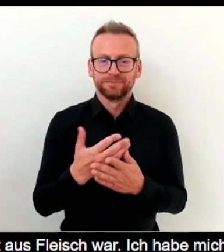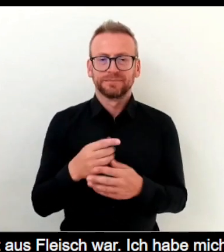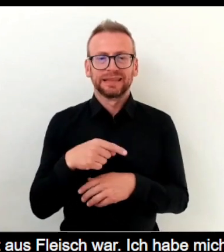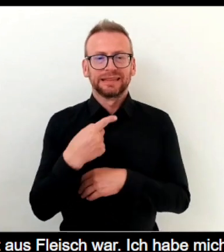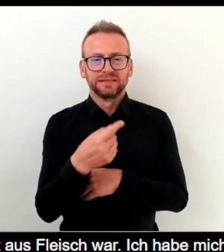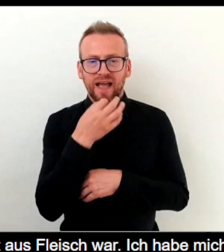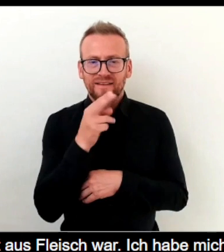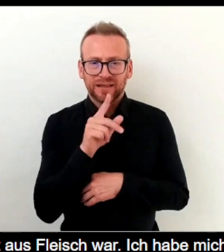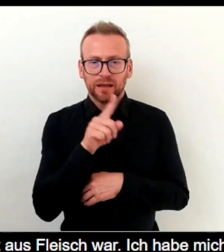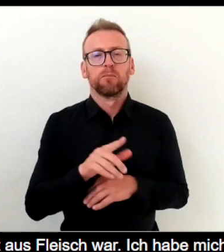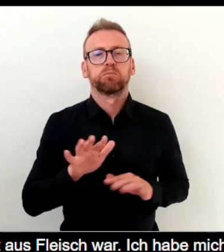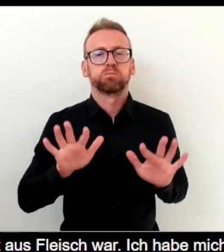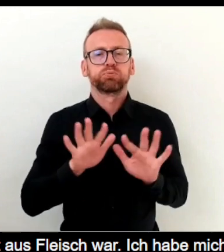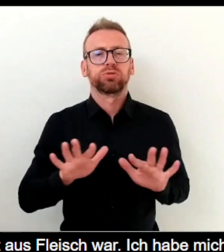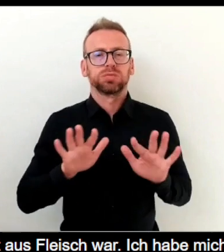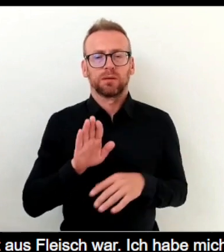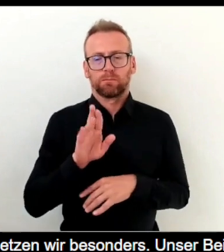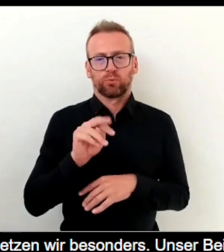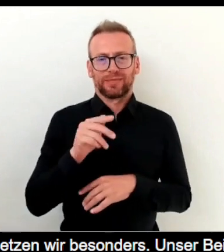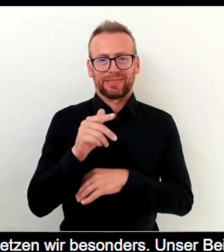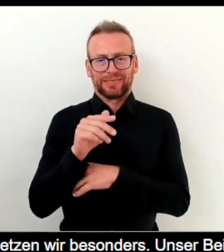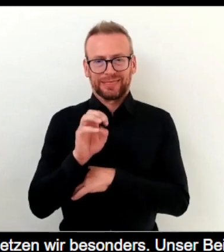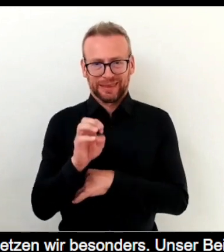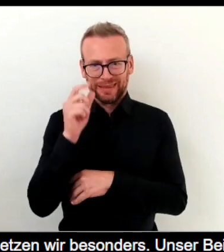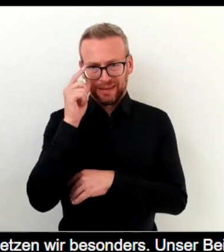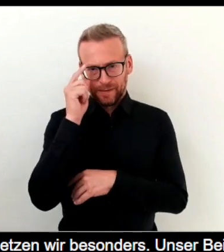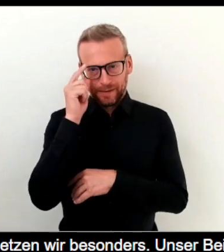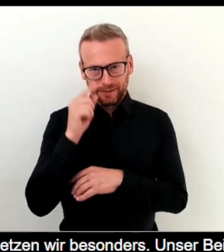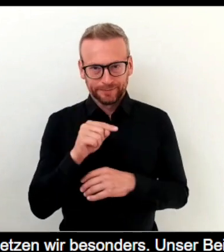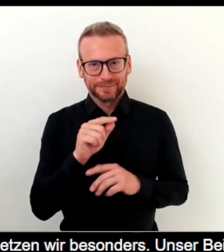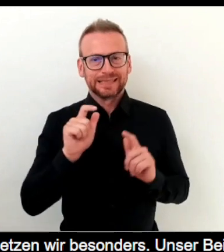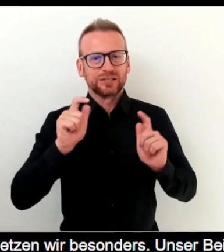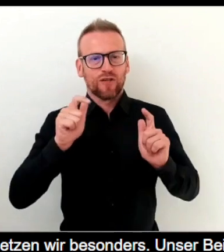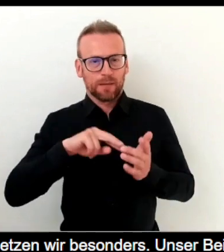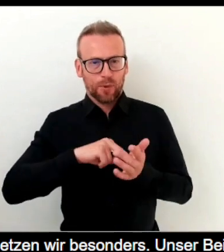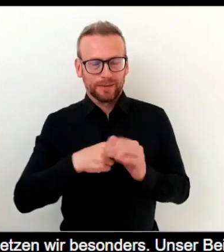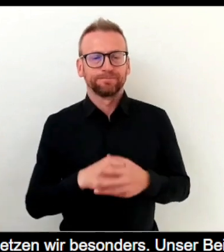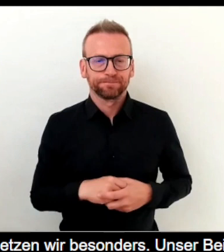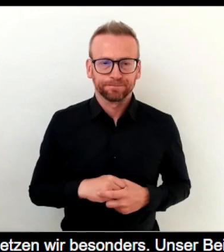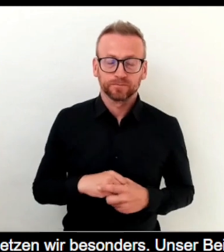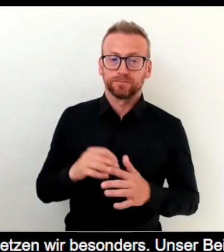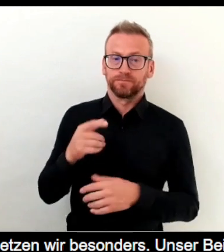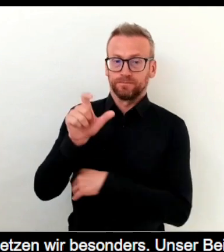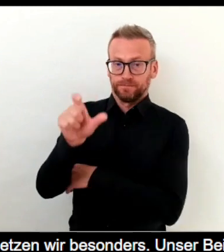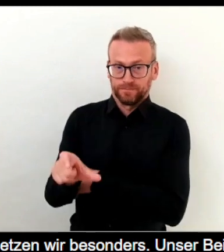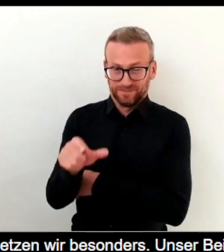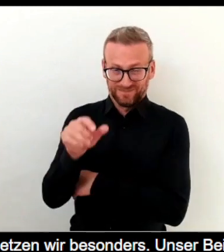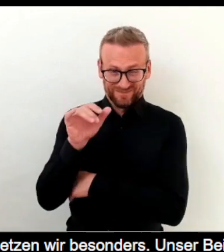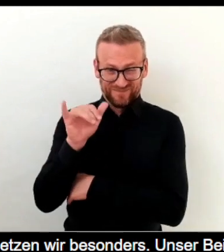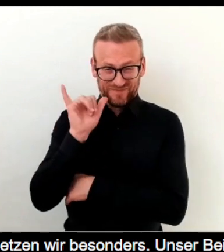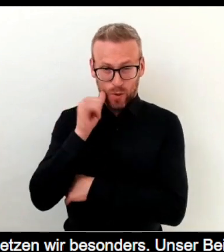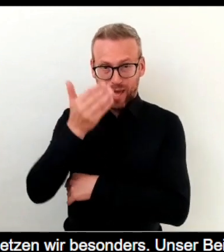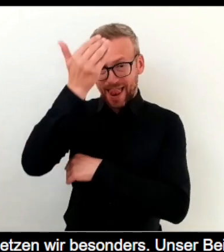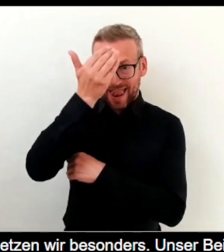die Europäische Union? Und wie ist Ihr persönliches Verhältnis zu Richard Wagner? Ist das,